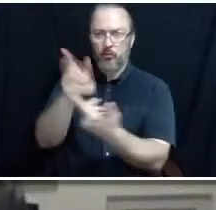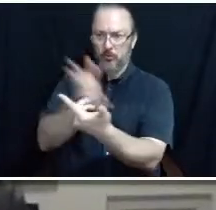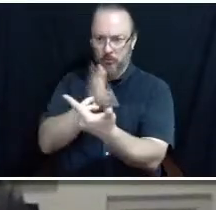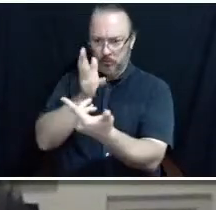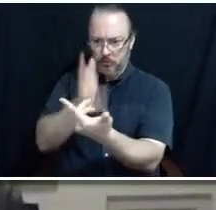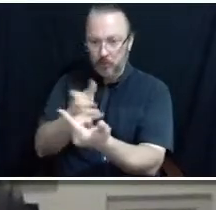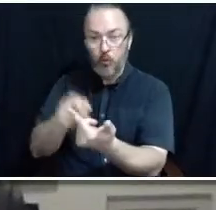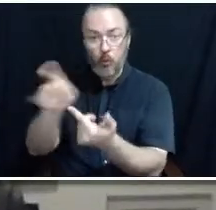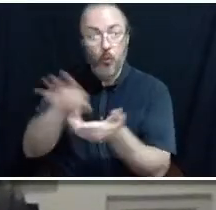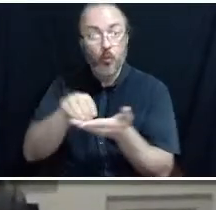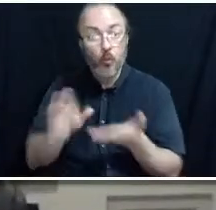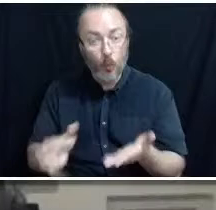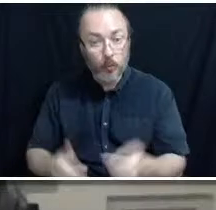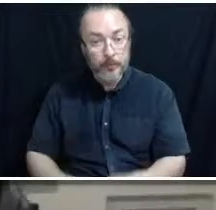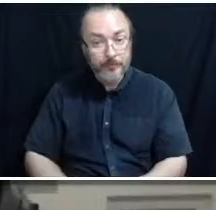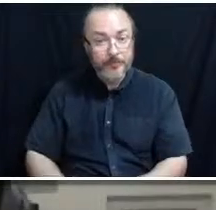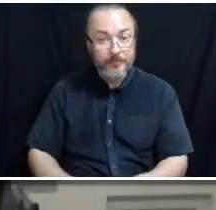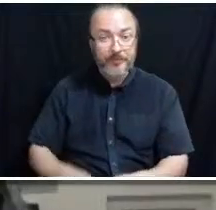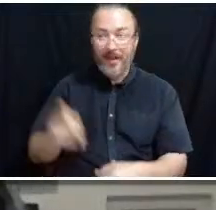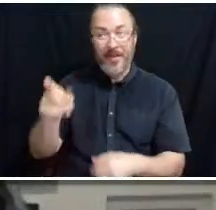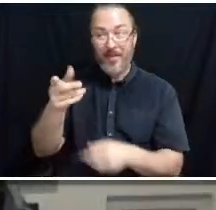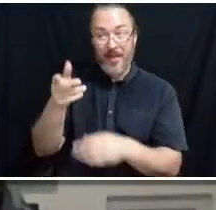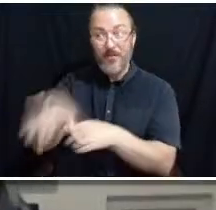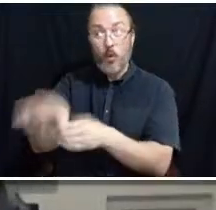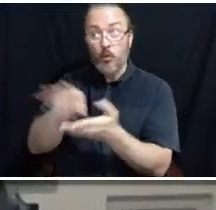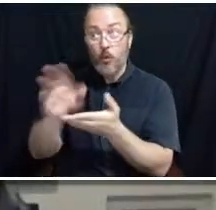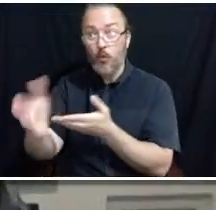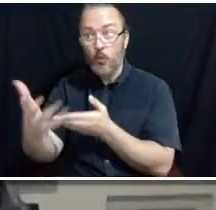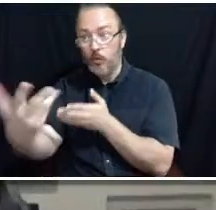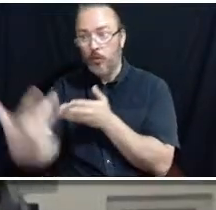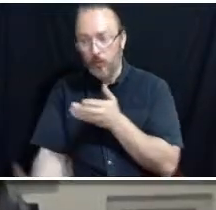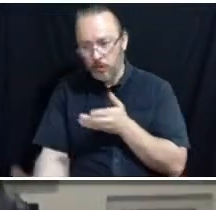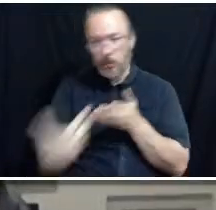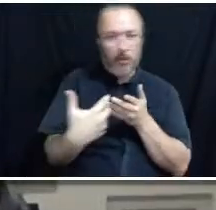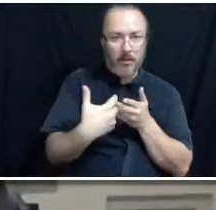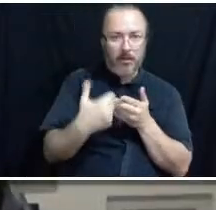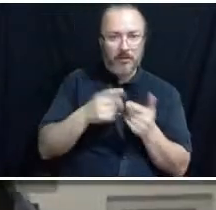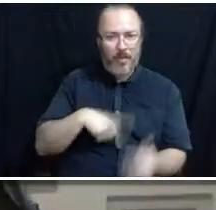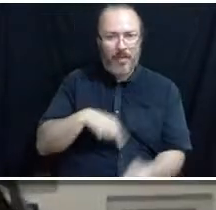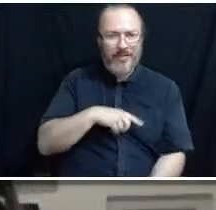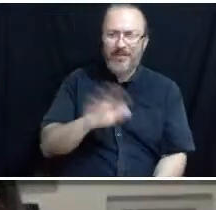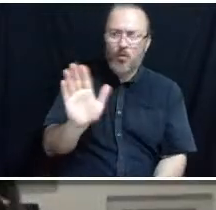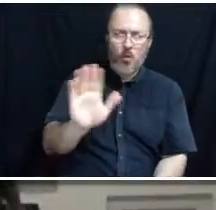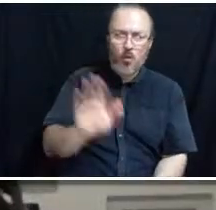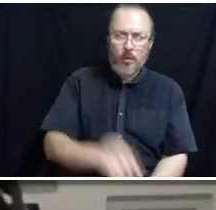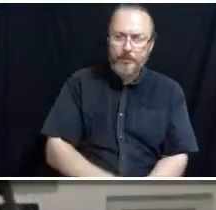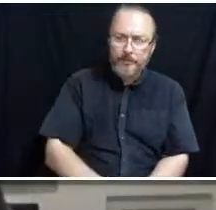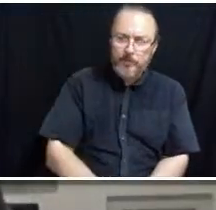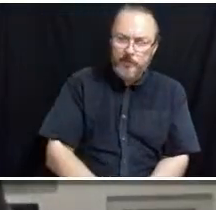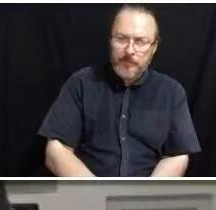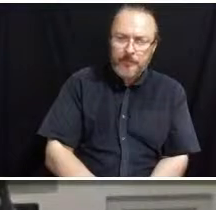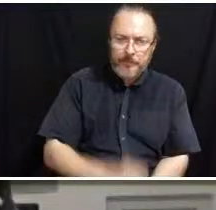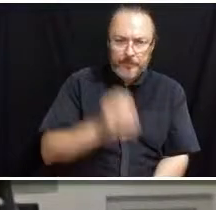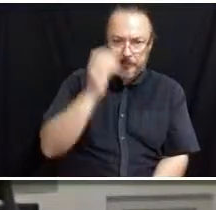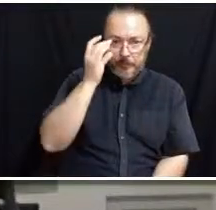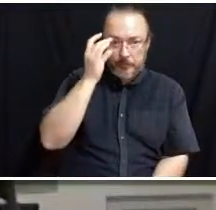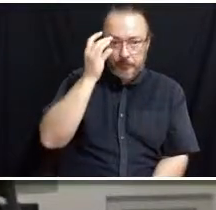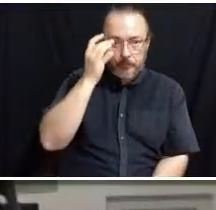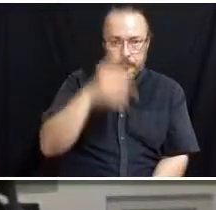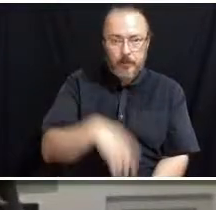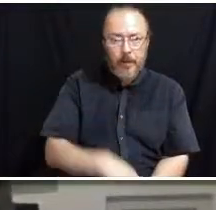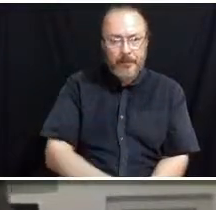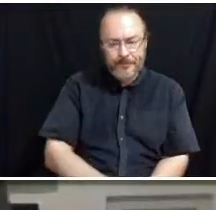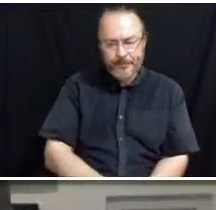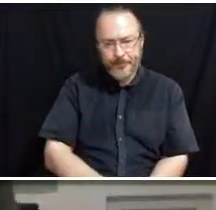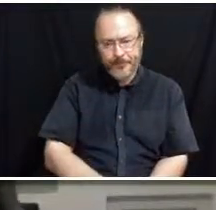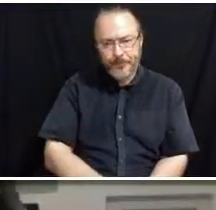soit adapté aux enfants, pour que les enfants ne se voient pas exclus dans des